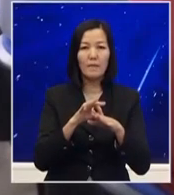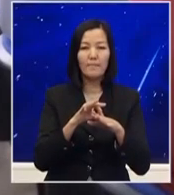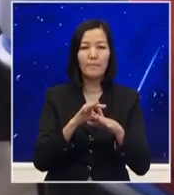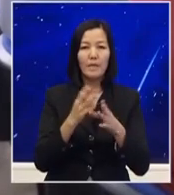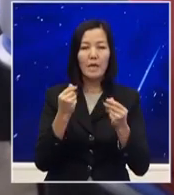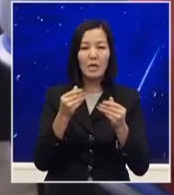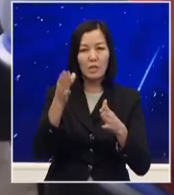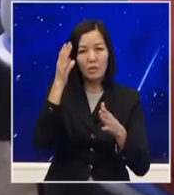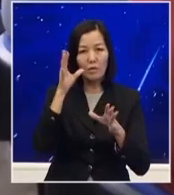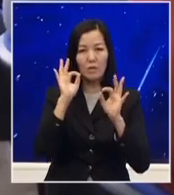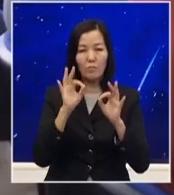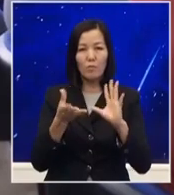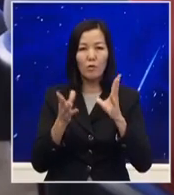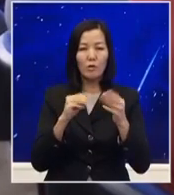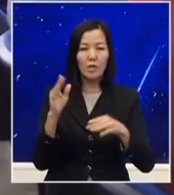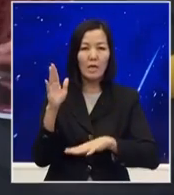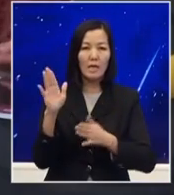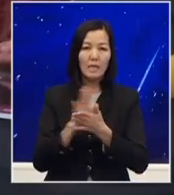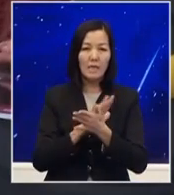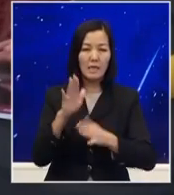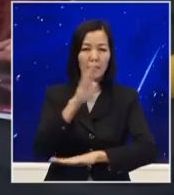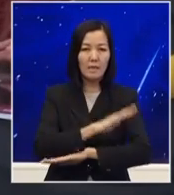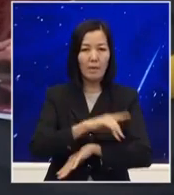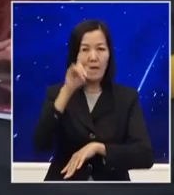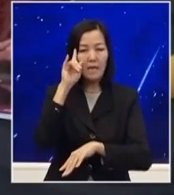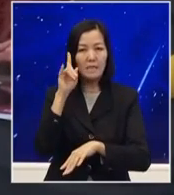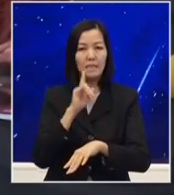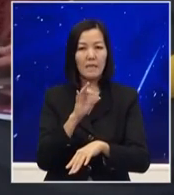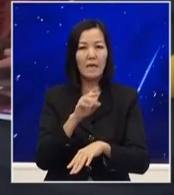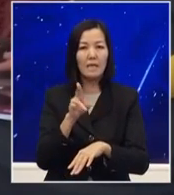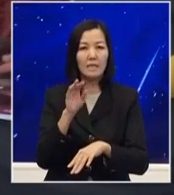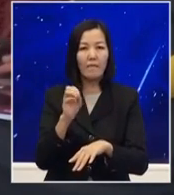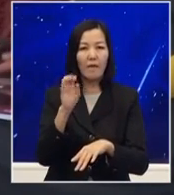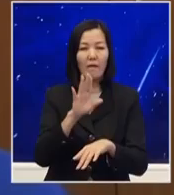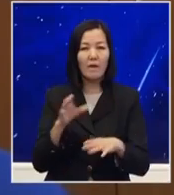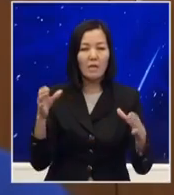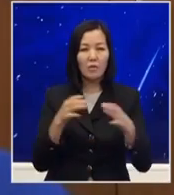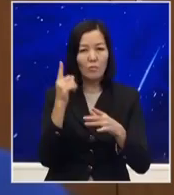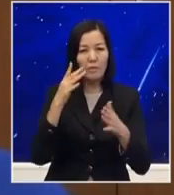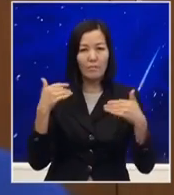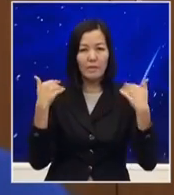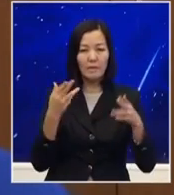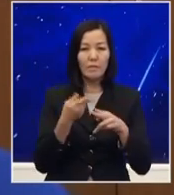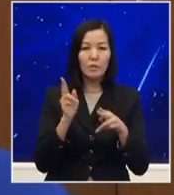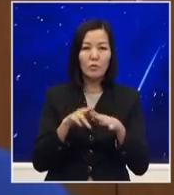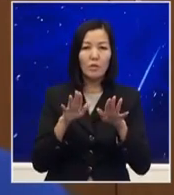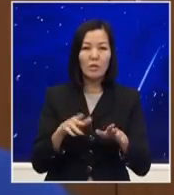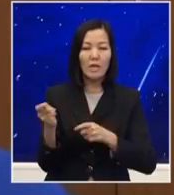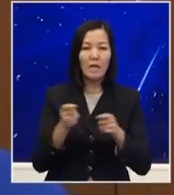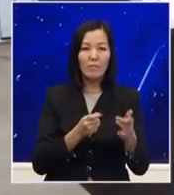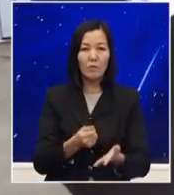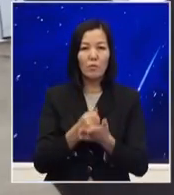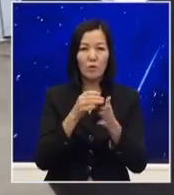керек, қаржылық сауаттылық бойынша тегін семинарлар Қазақстандағы IDF Еуразия тобының бастамасы. Сондай-ақ жергілікті